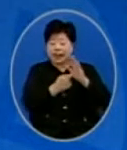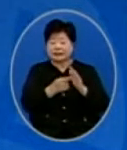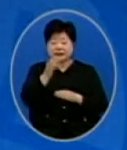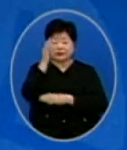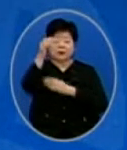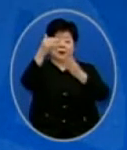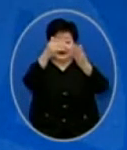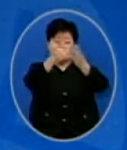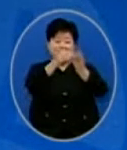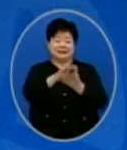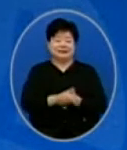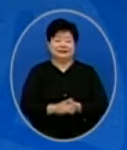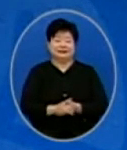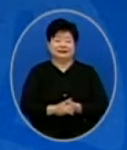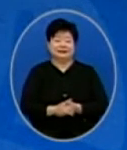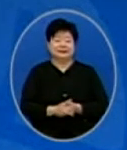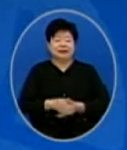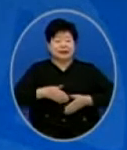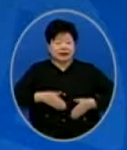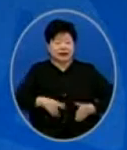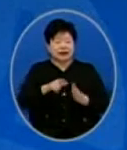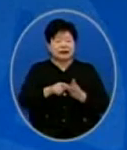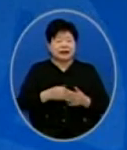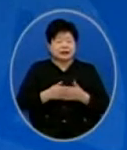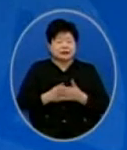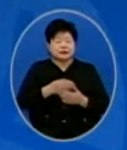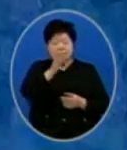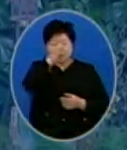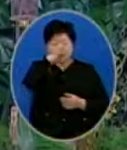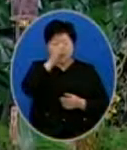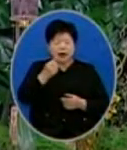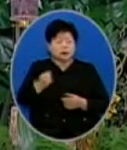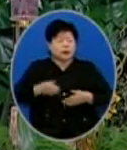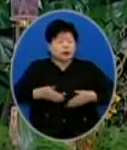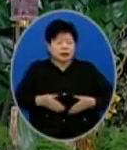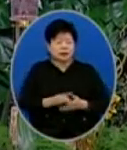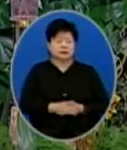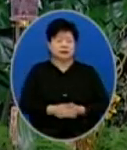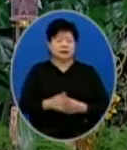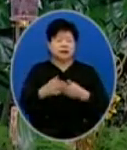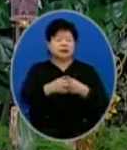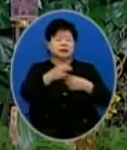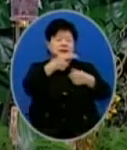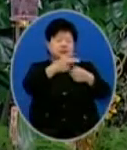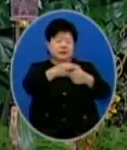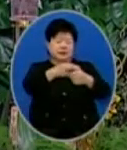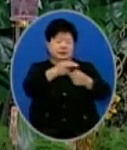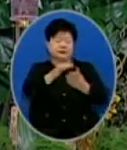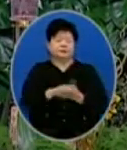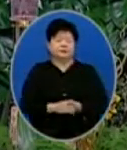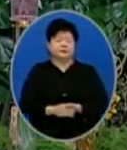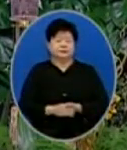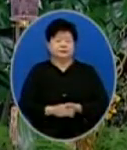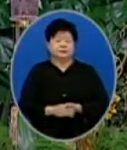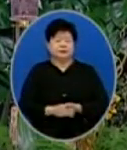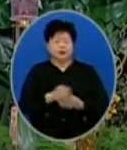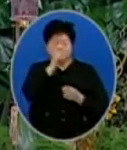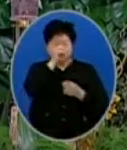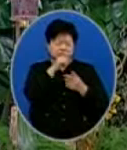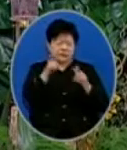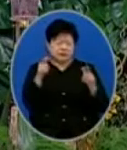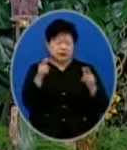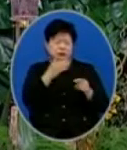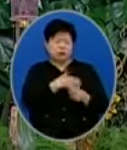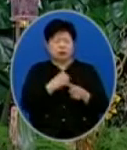마무리합니다 선천성 심장병을 갖고 태어나서 의사로부터 아이 상태가 너무 좋지